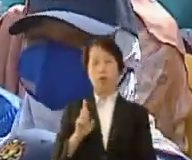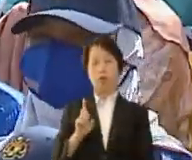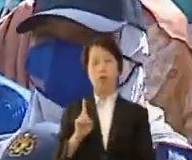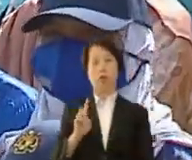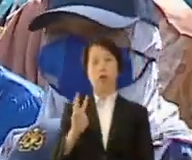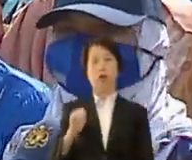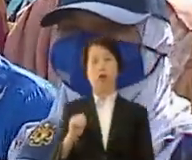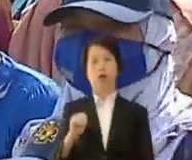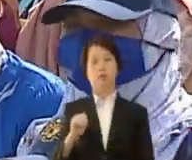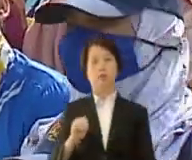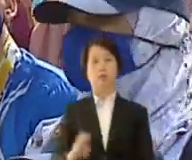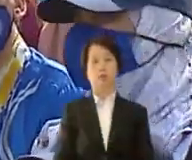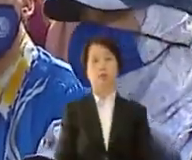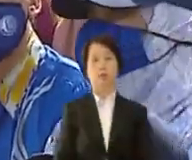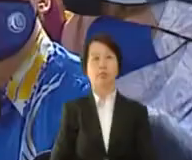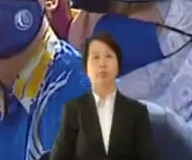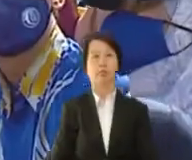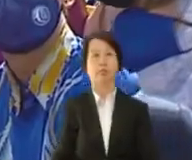Malaysia.